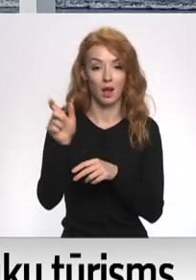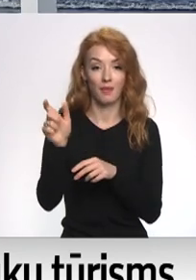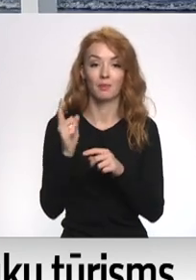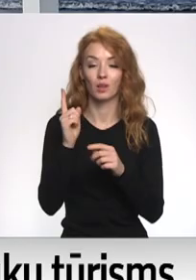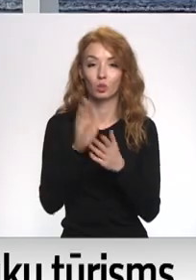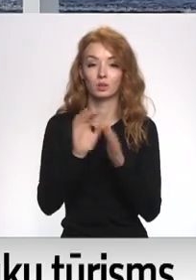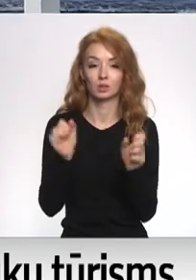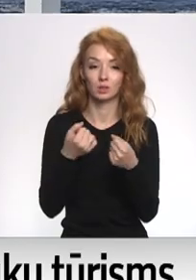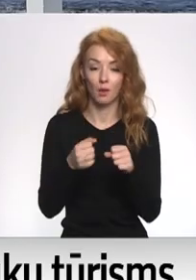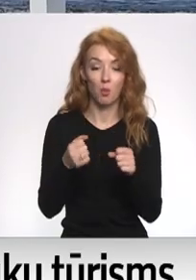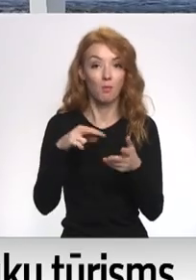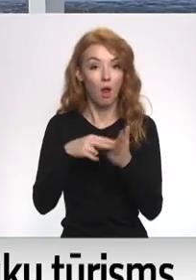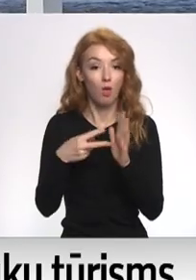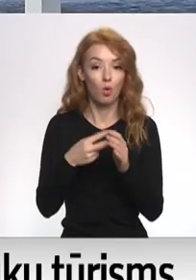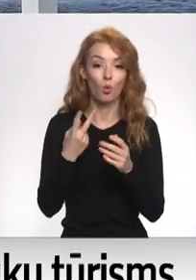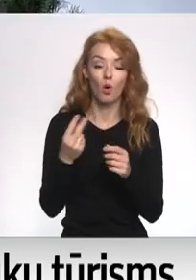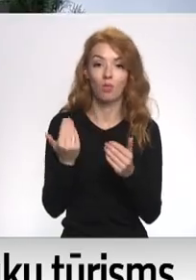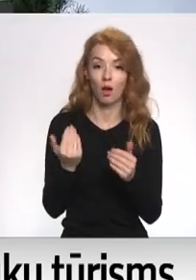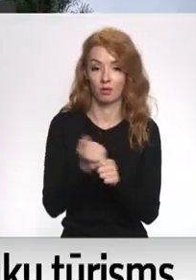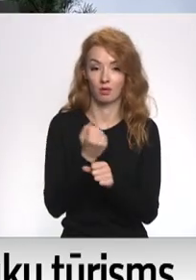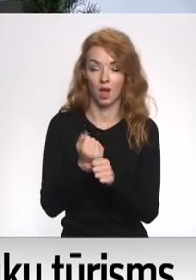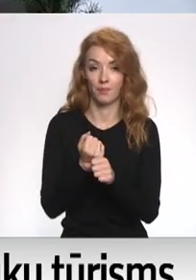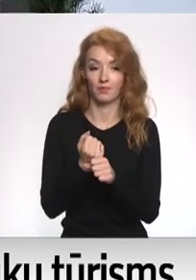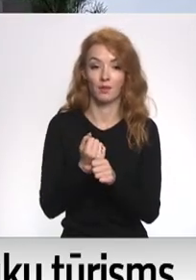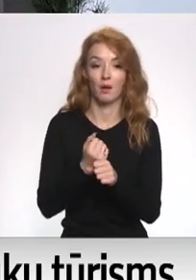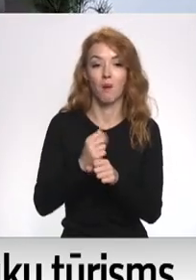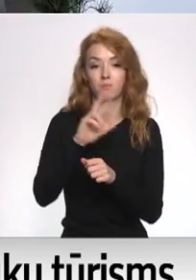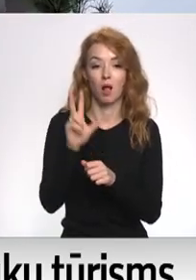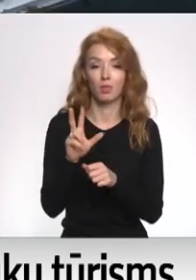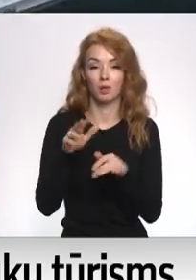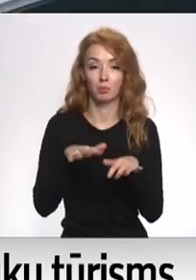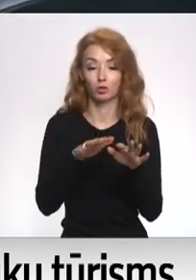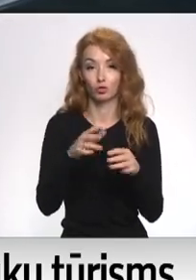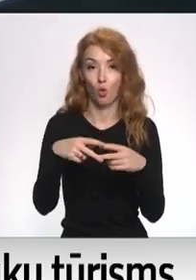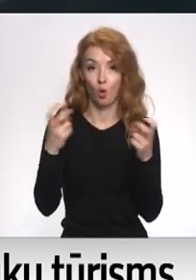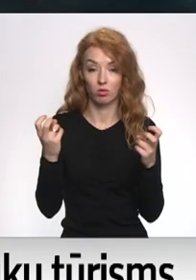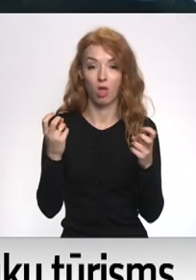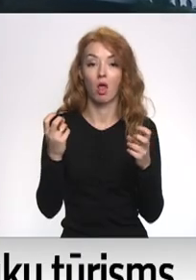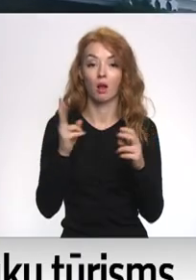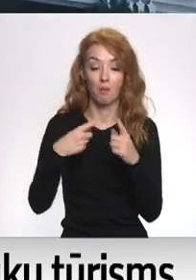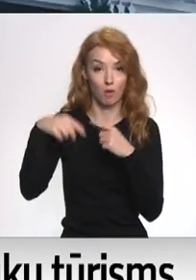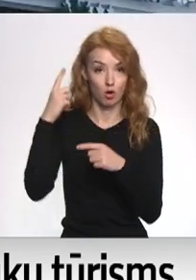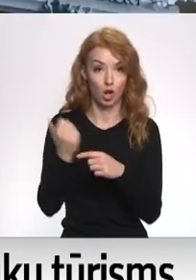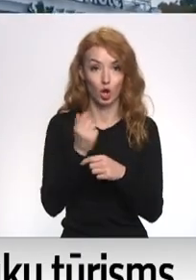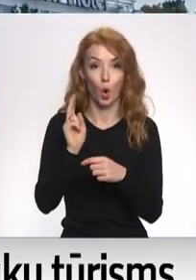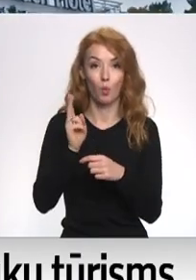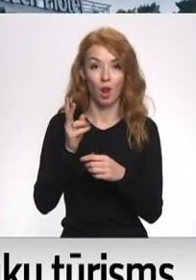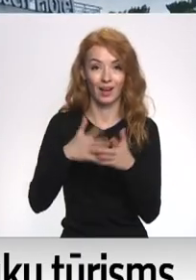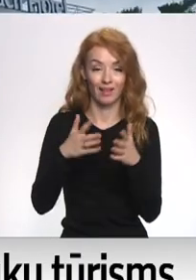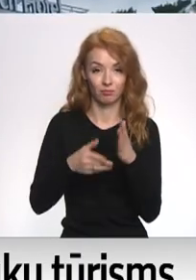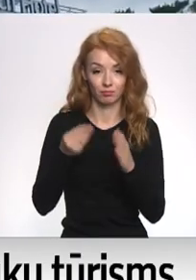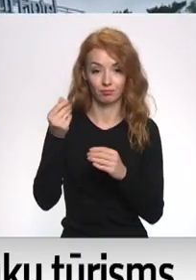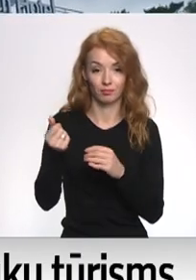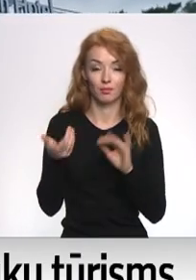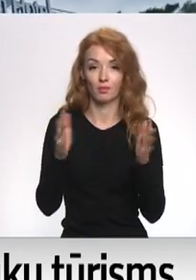ziemā. Vēl prāto, ko darīt tagad. Jūrmalas viesnīca Baltic Beach Hotels skaidro, ka pērn par komunāliem rēķiniem bija